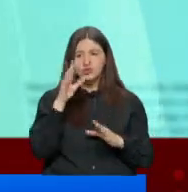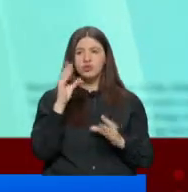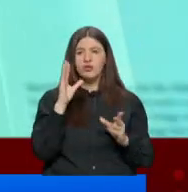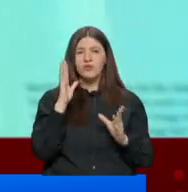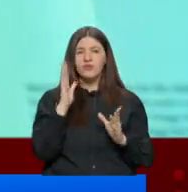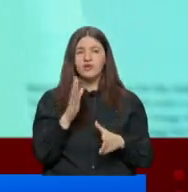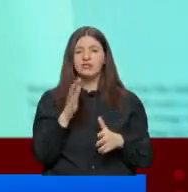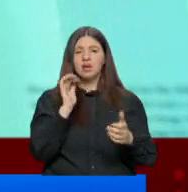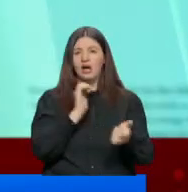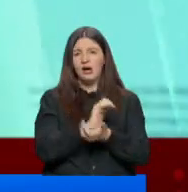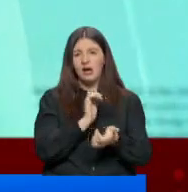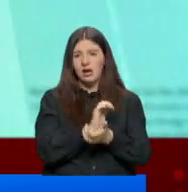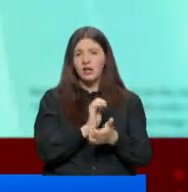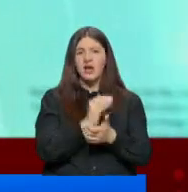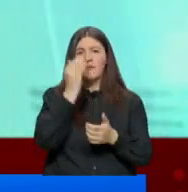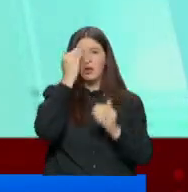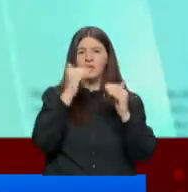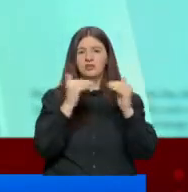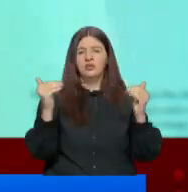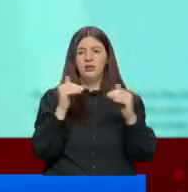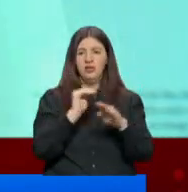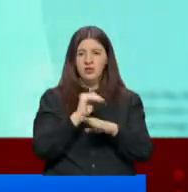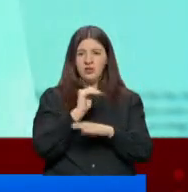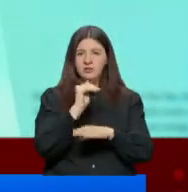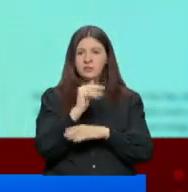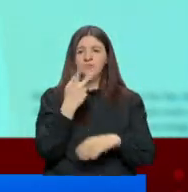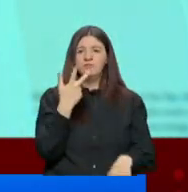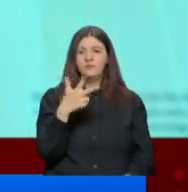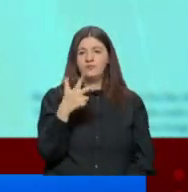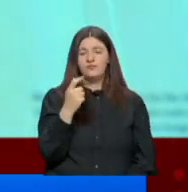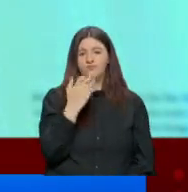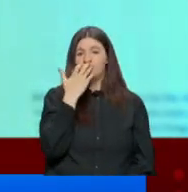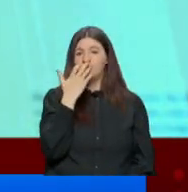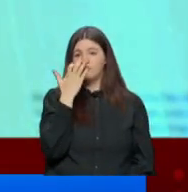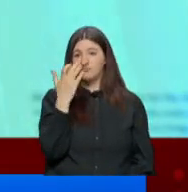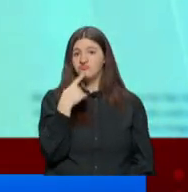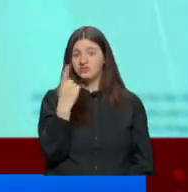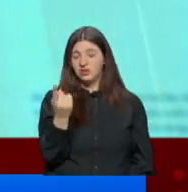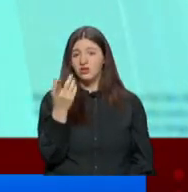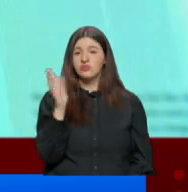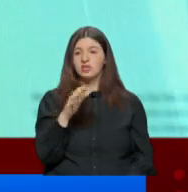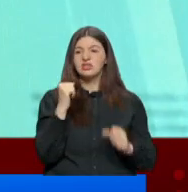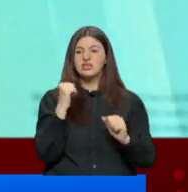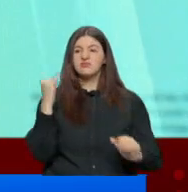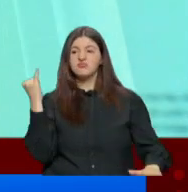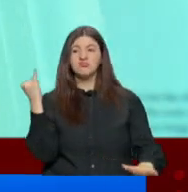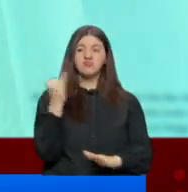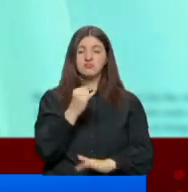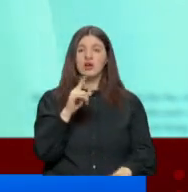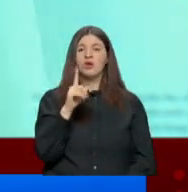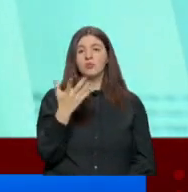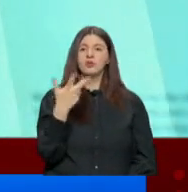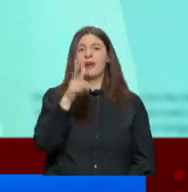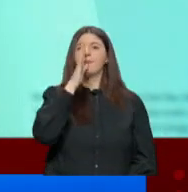çok aile yoksulluk sınırında yaşarken 3 bin lira önerildi. Sonra sert eleştiriler geldi. O